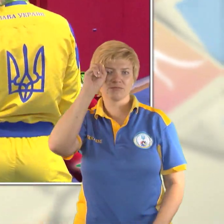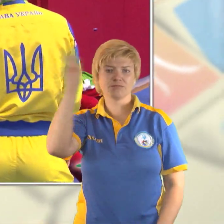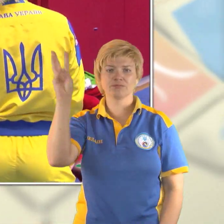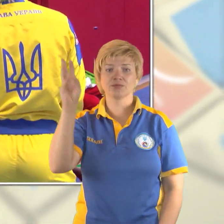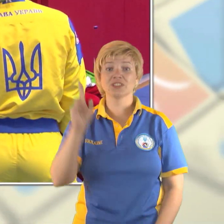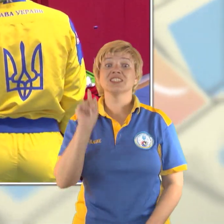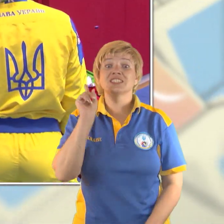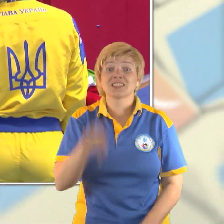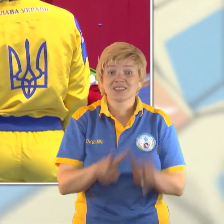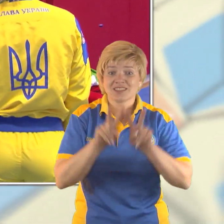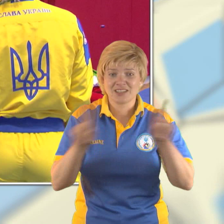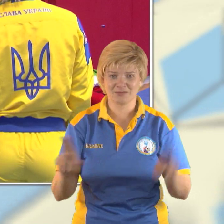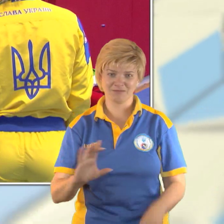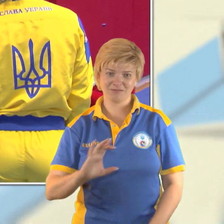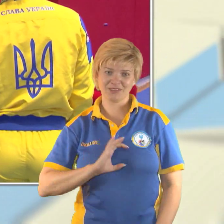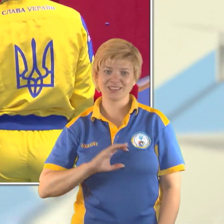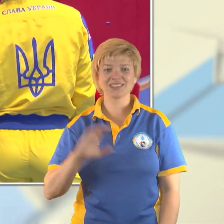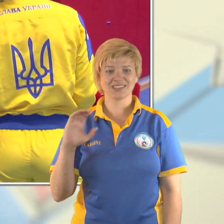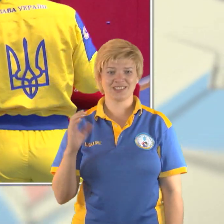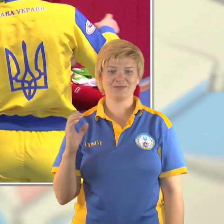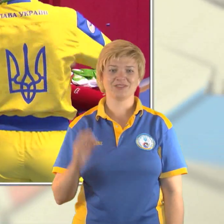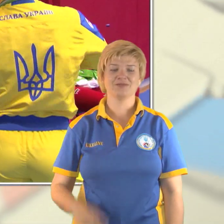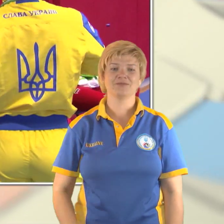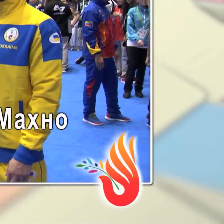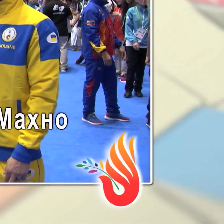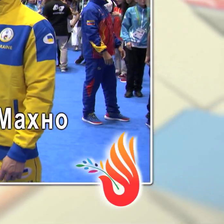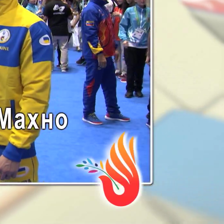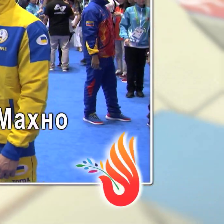них однакові – 2 срібла.